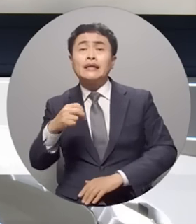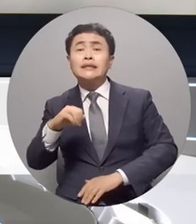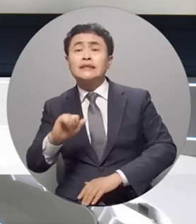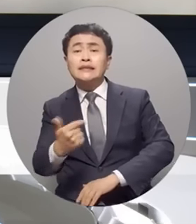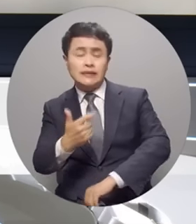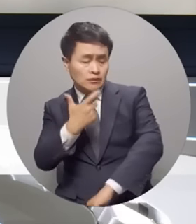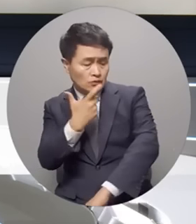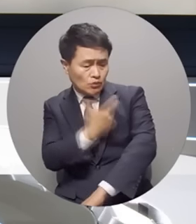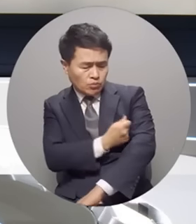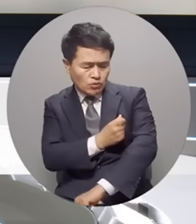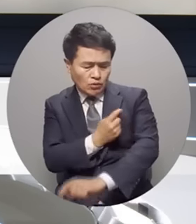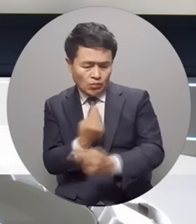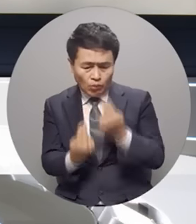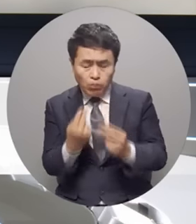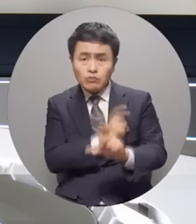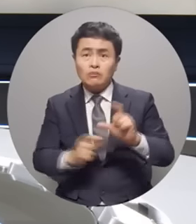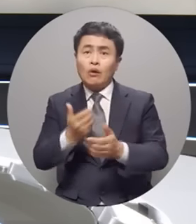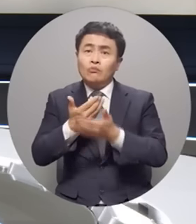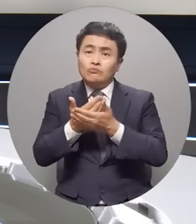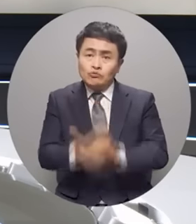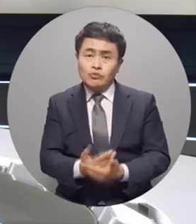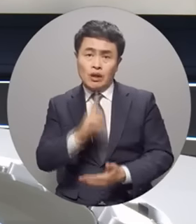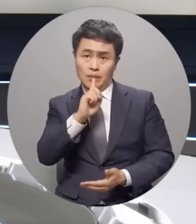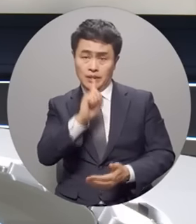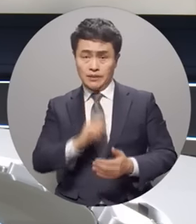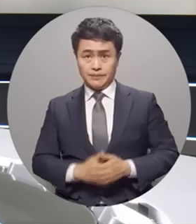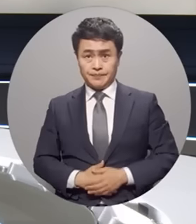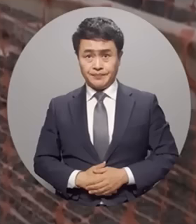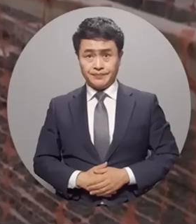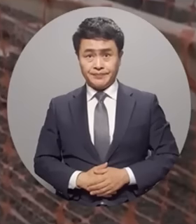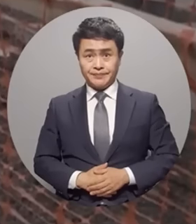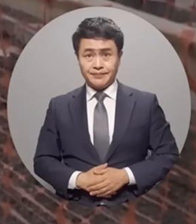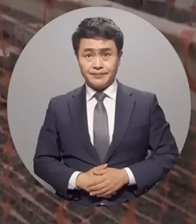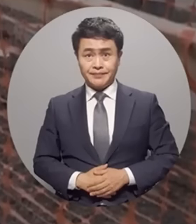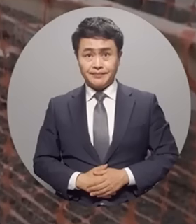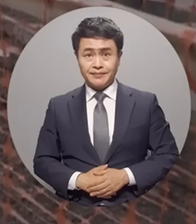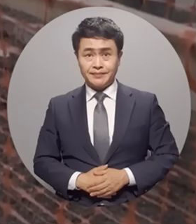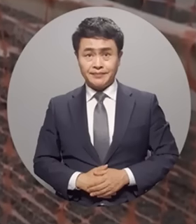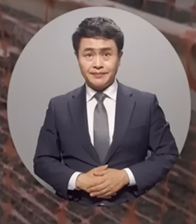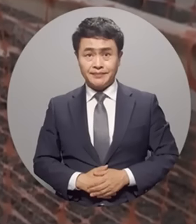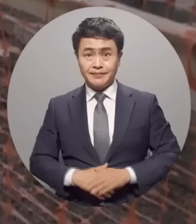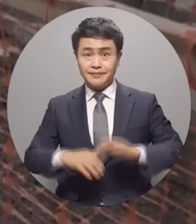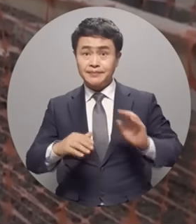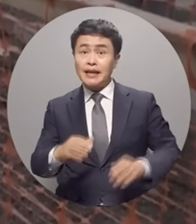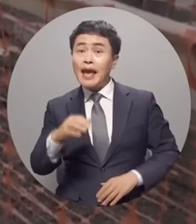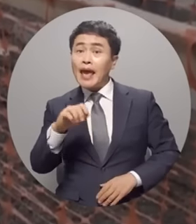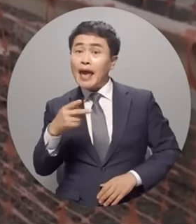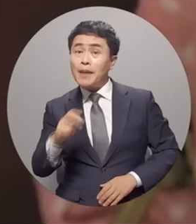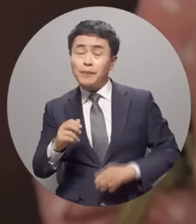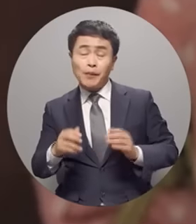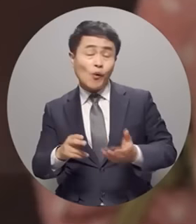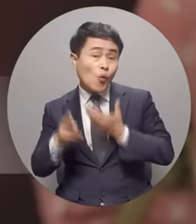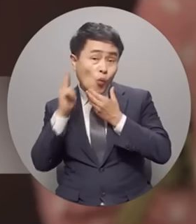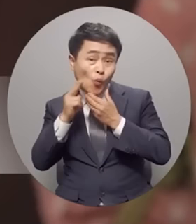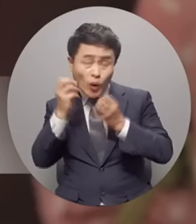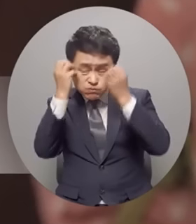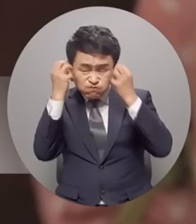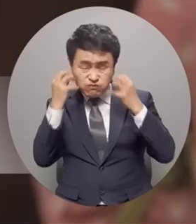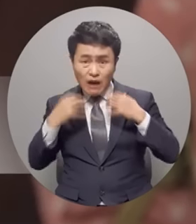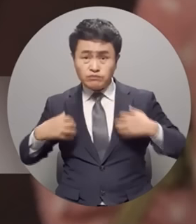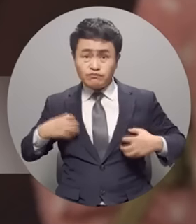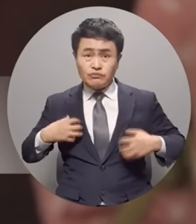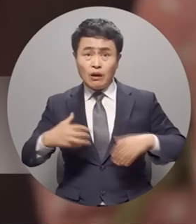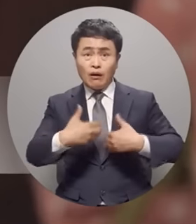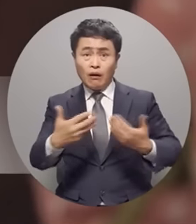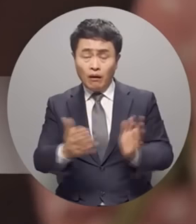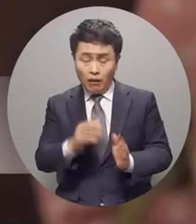중요하다고 강조하고 있습니다. 이덕영 기자입니다. 엠폭스, 원숭이두창 바이러스 감염에 의한